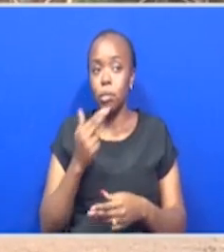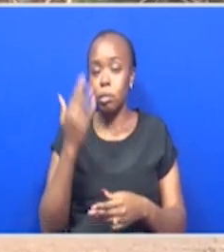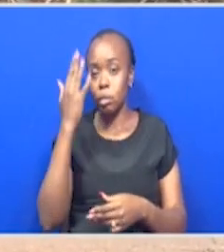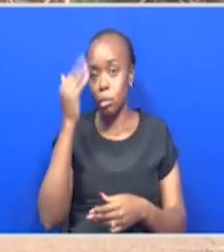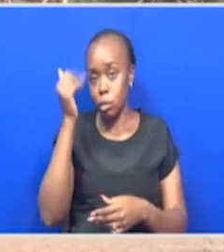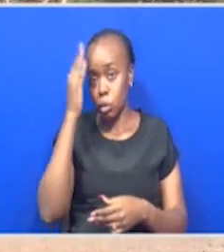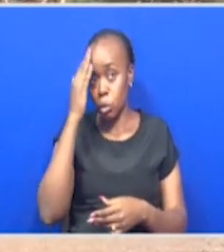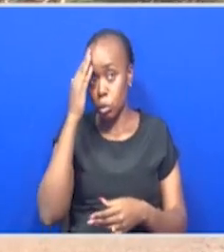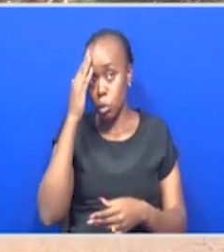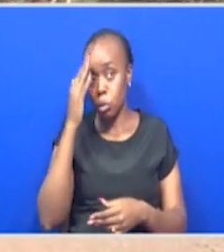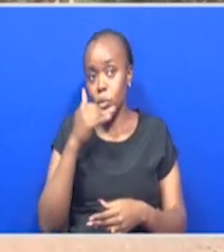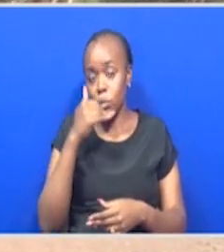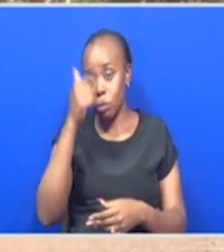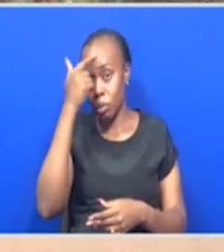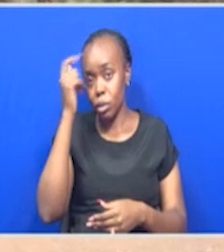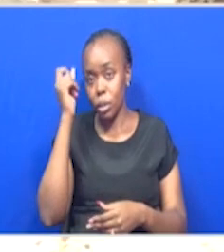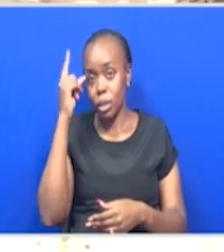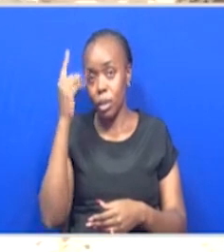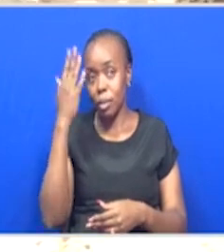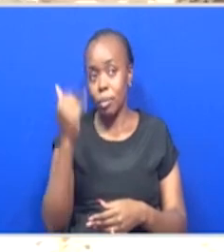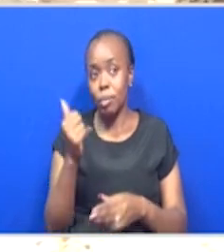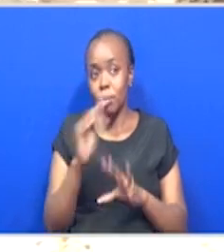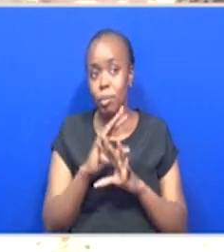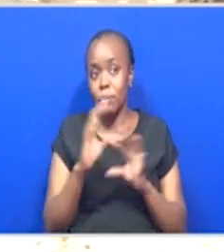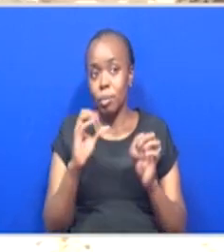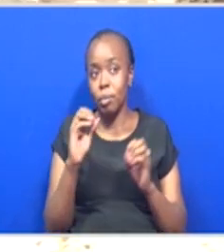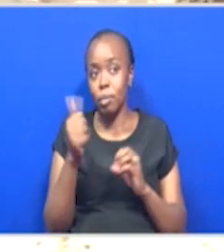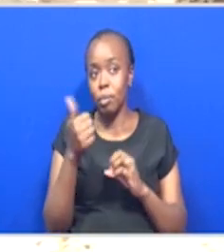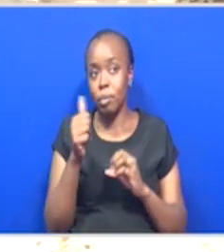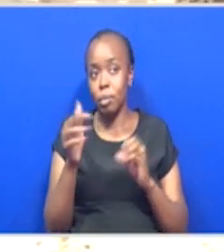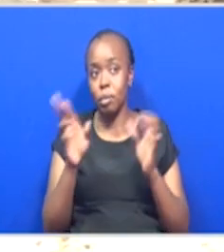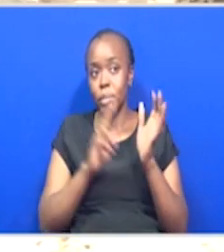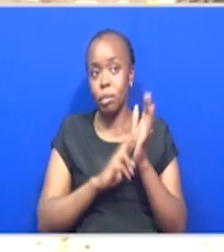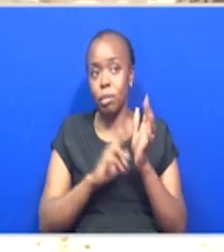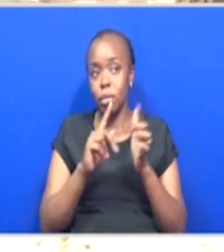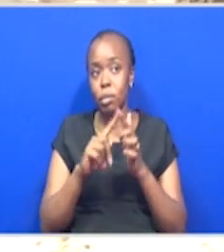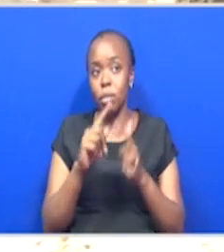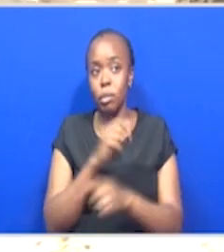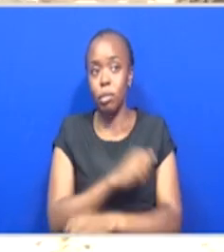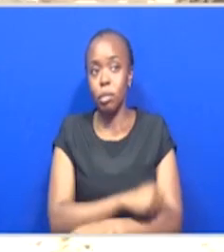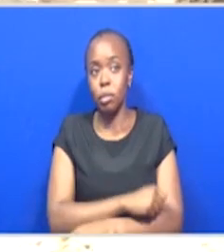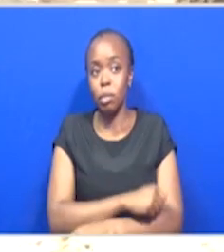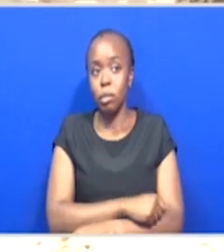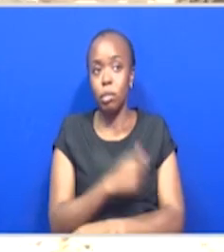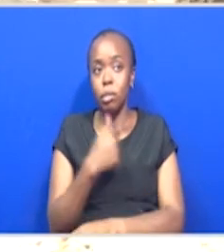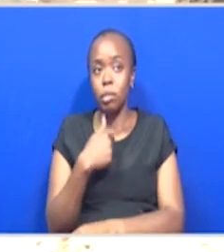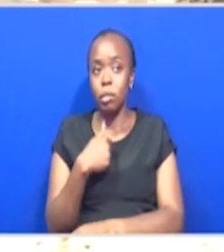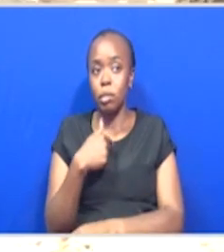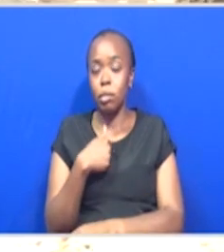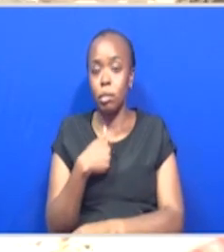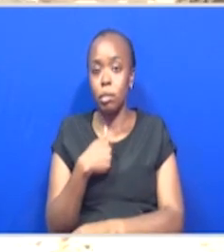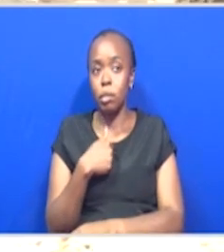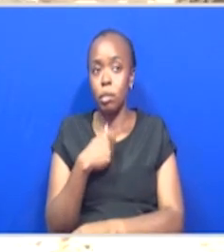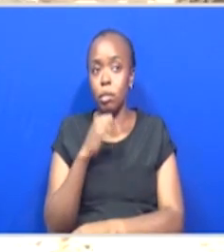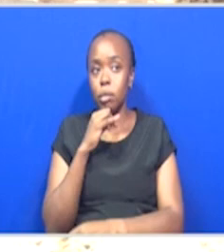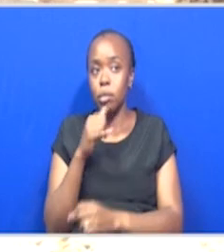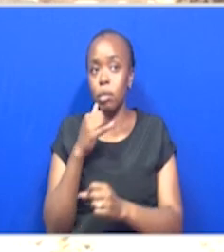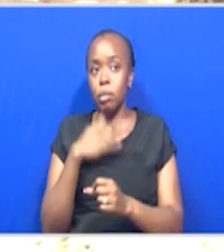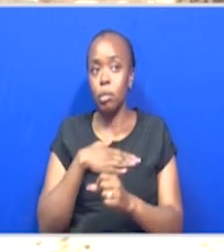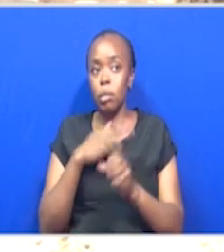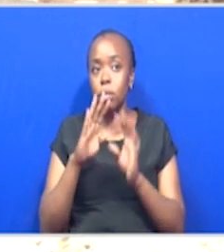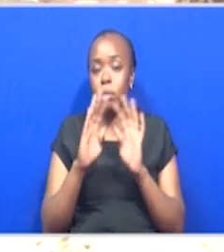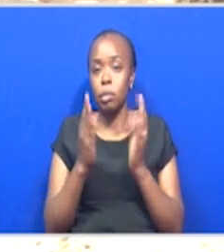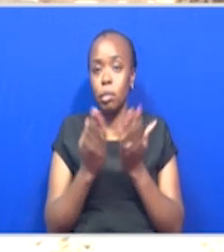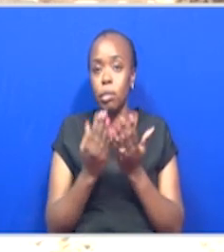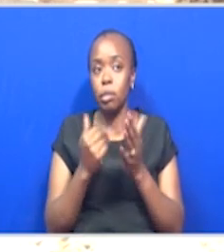kwenye tuko, jua tujielewi saa hii. Bado sijarudi shule, cause mimi kuna vitabu zangu zilienda